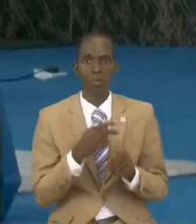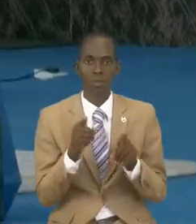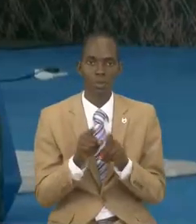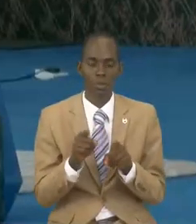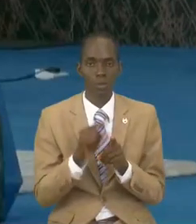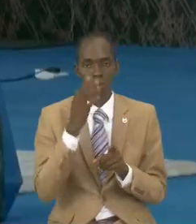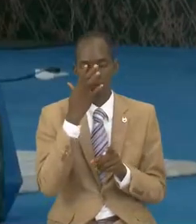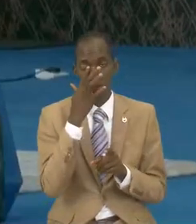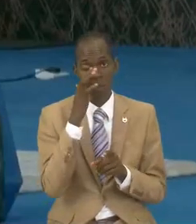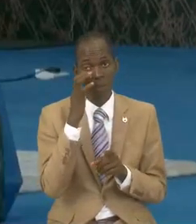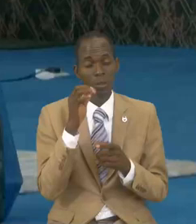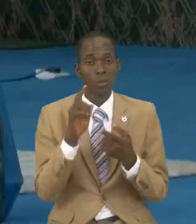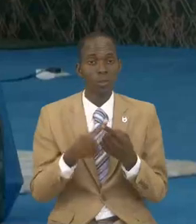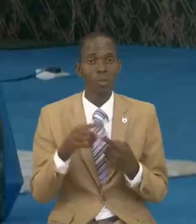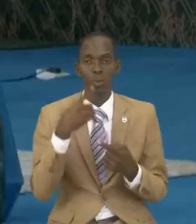aussi,